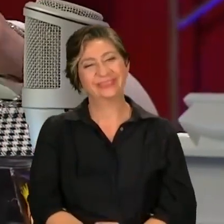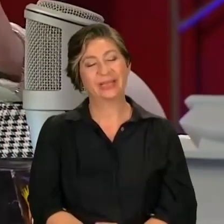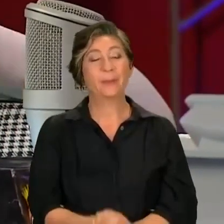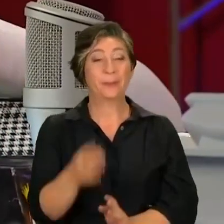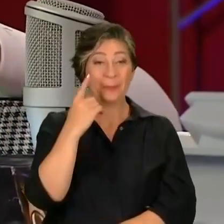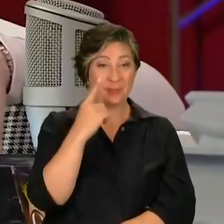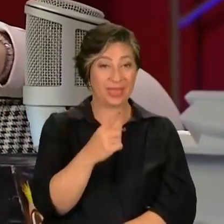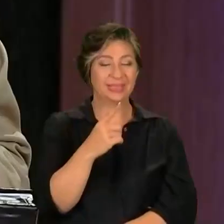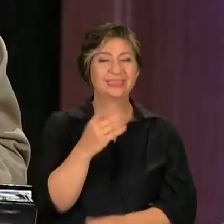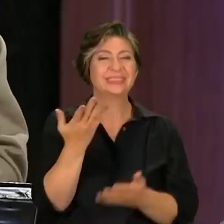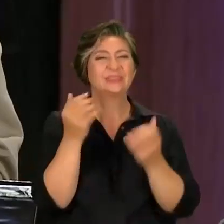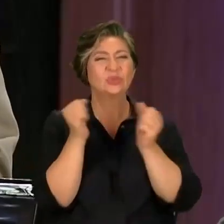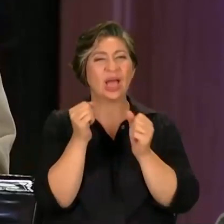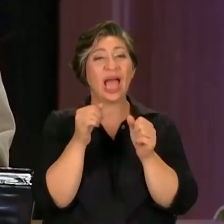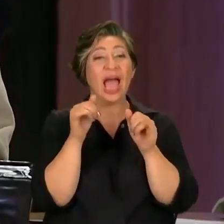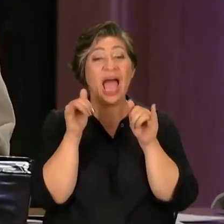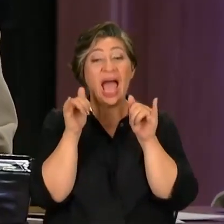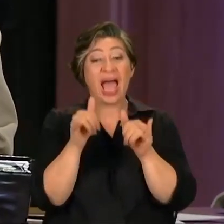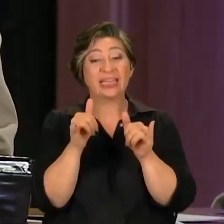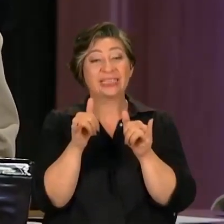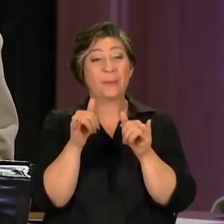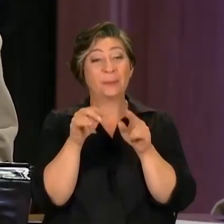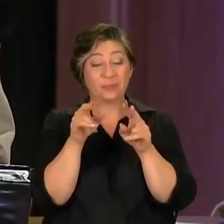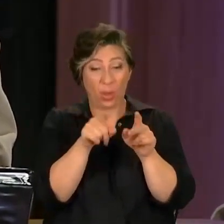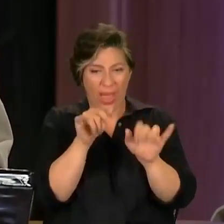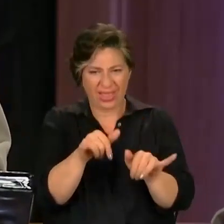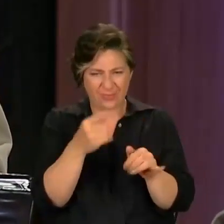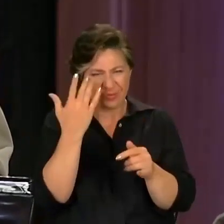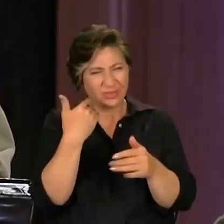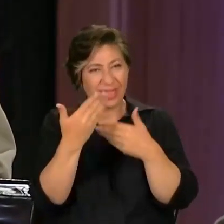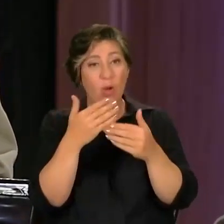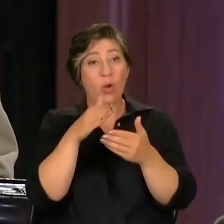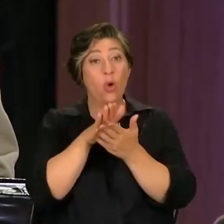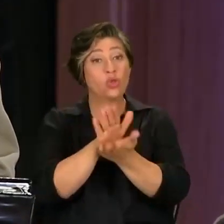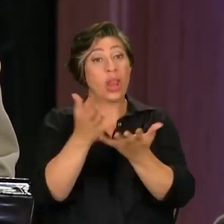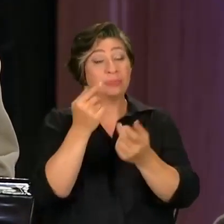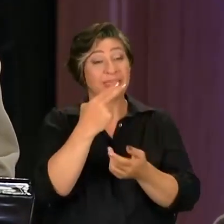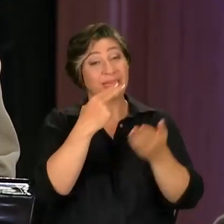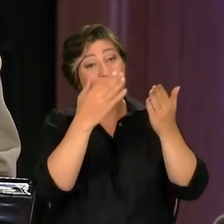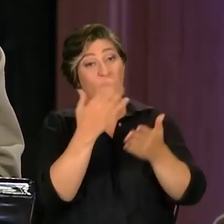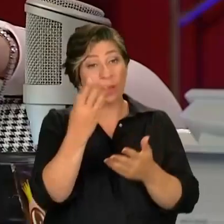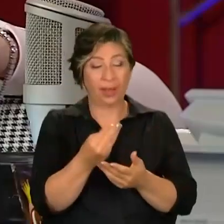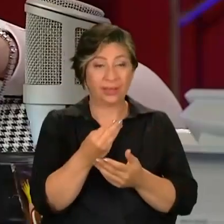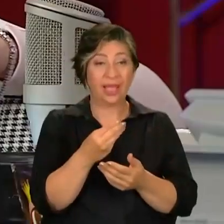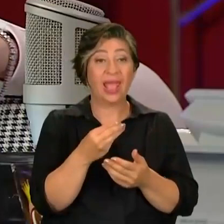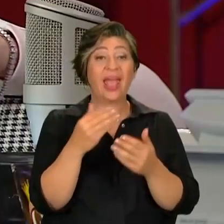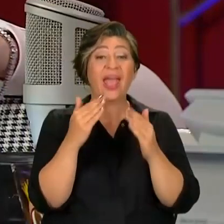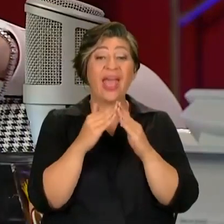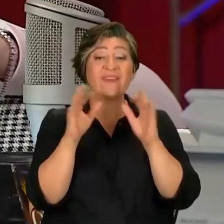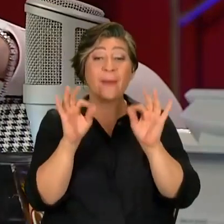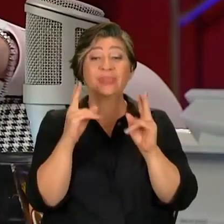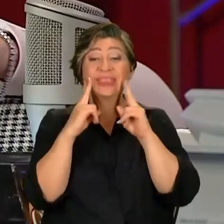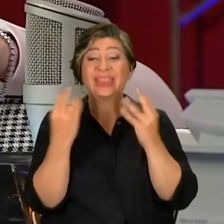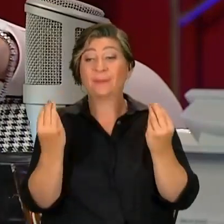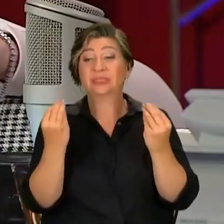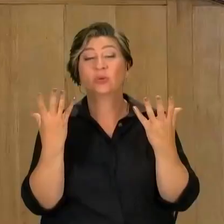Bak şimdi. Bak niye soğuk olduğuna. Aynı Milliyet Sanat'a ödül almış bir kadın olarak. Aha. Diyorsun ki ev hep temiz